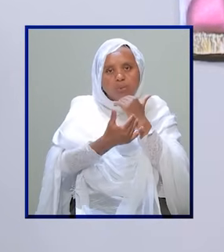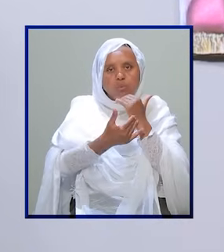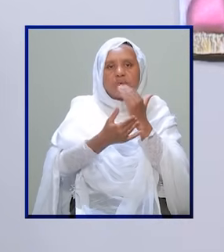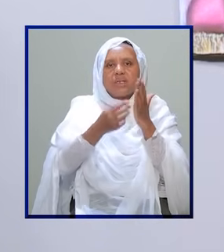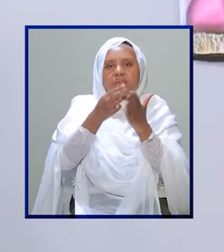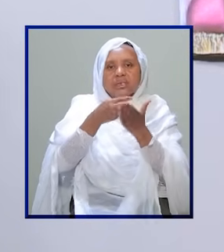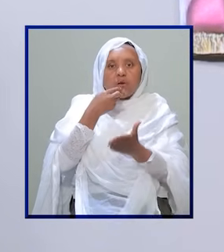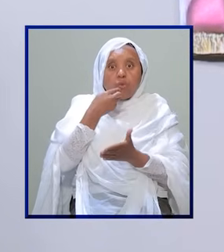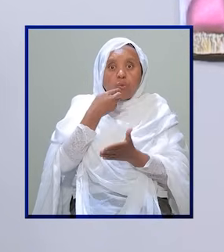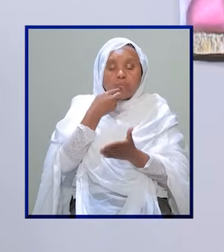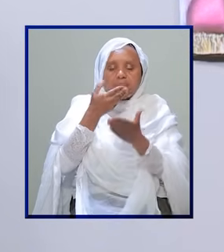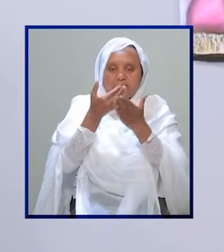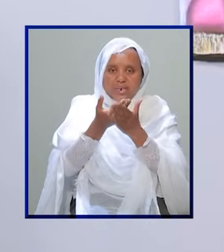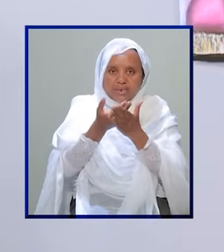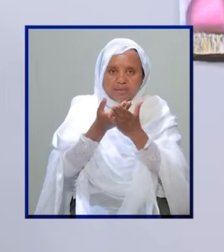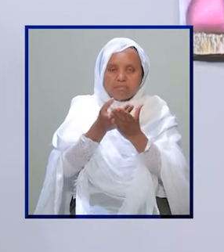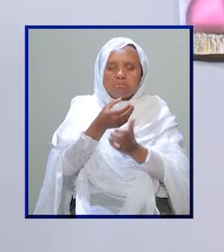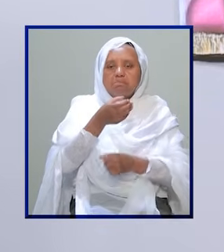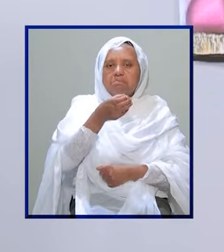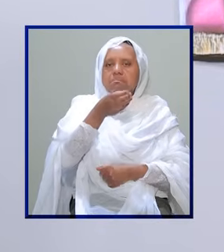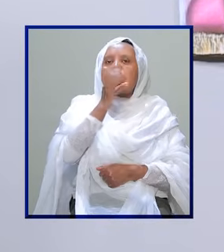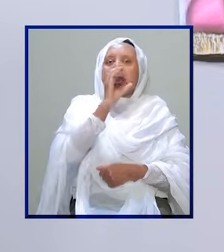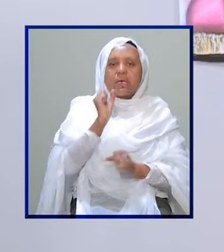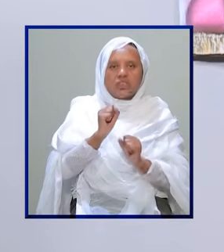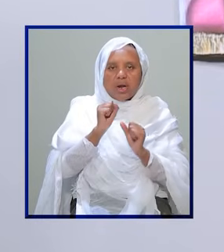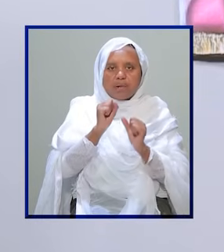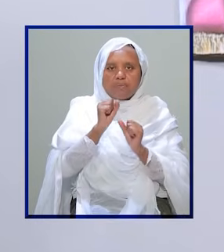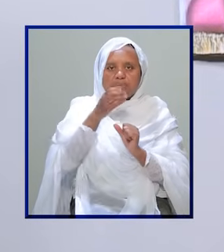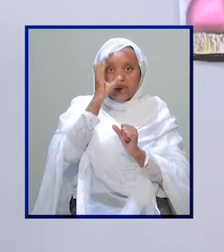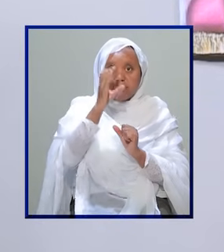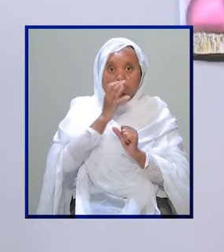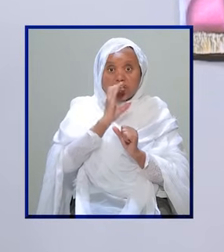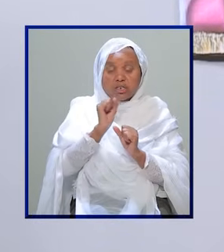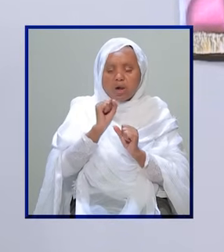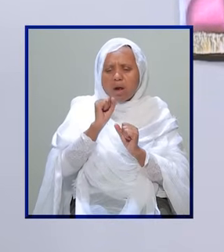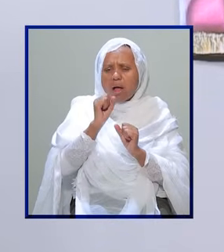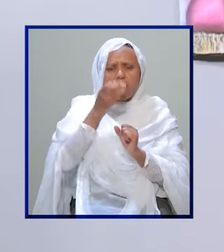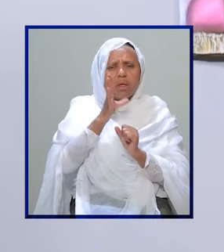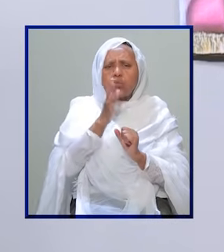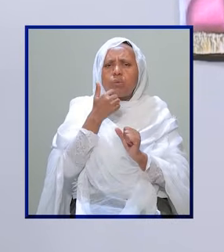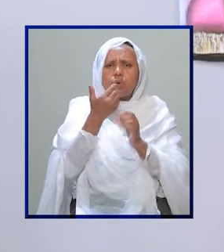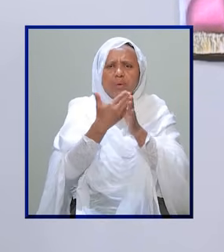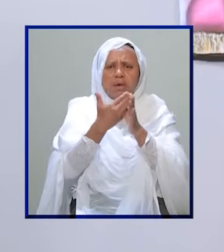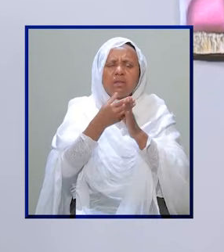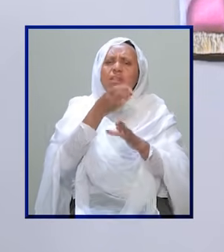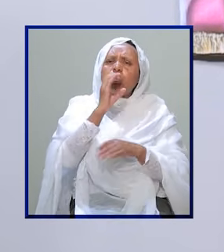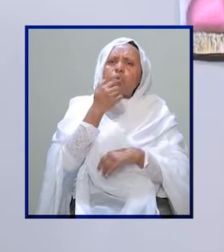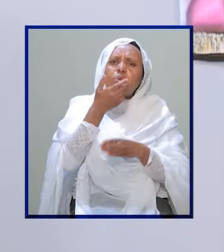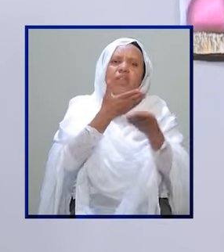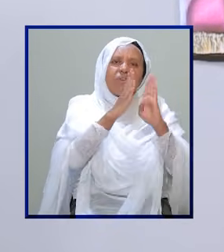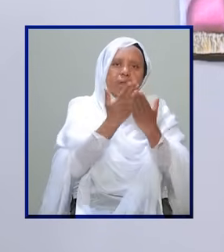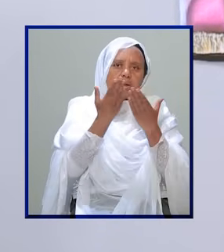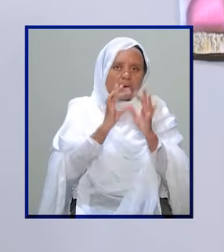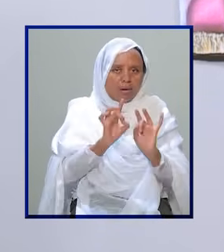ወይም እስከምንቆርብ ድረስ ጸበል እንጠጣለን። ይሄ አጠጡ ተብሎ የሚከለከል ጠብሉም ጠጡም ተብሎ የተፈቀደ